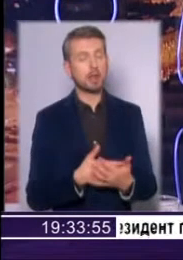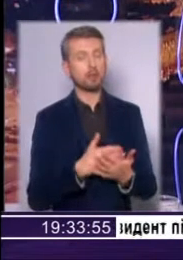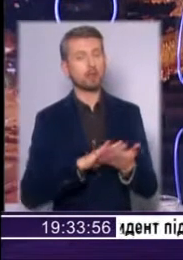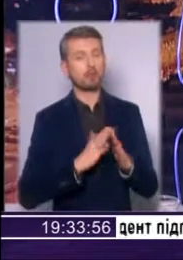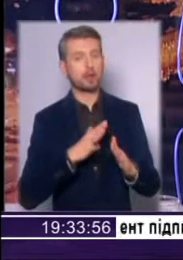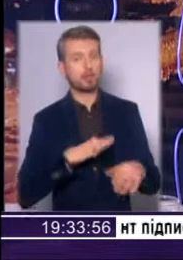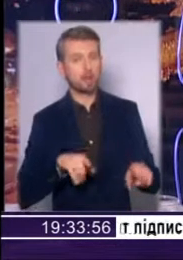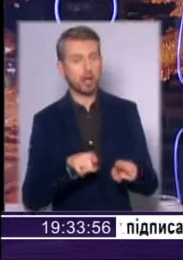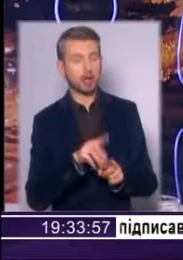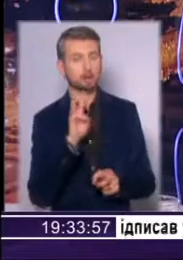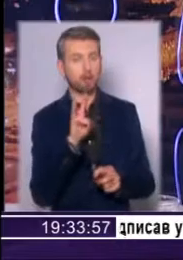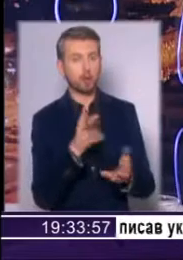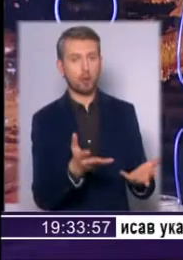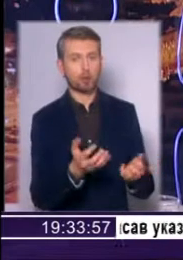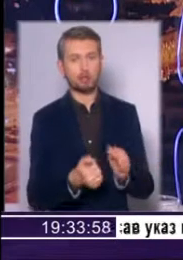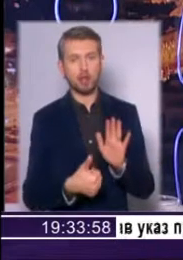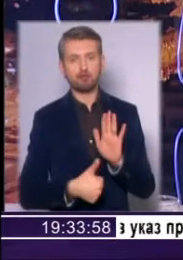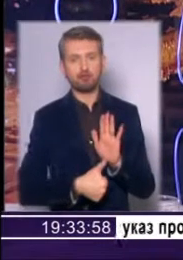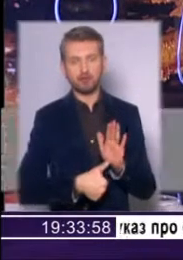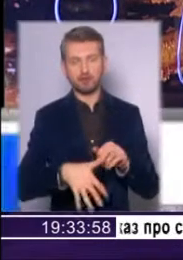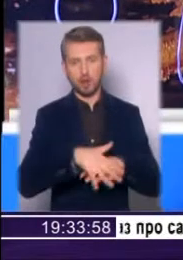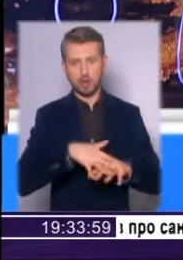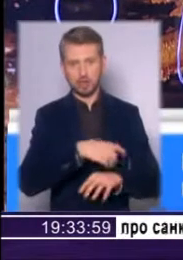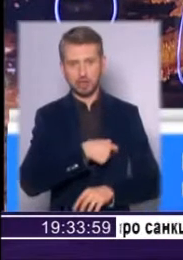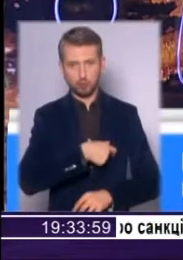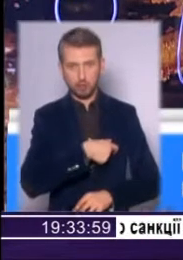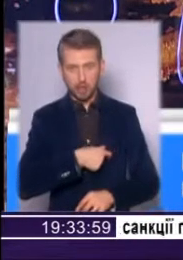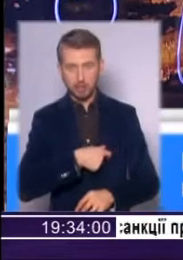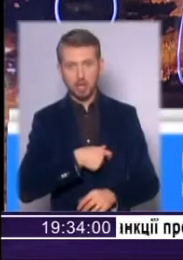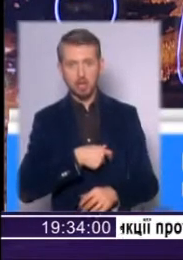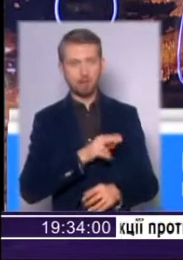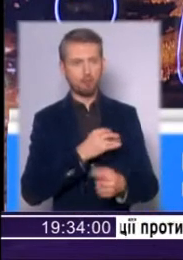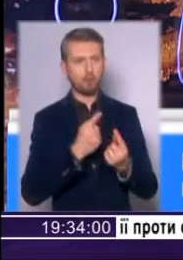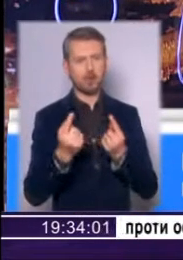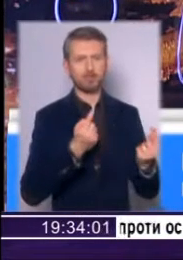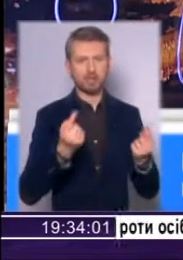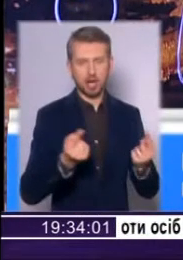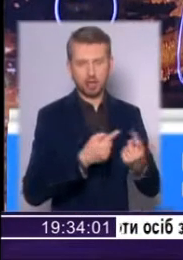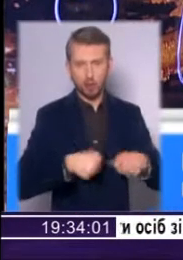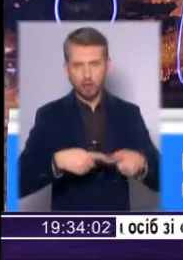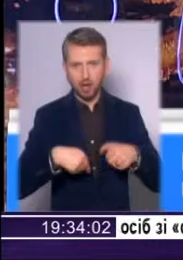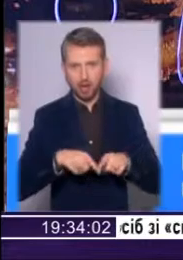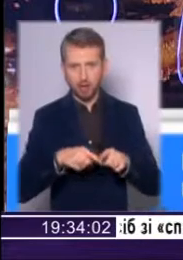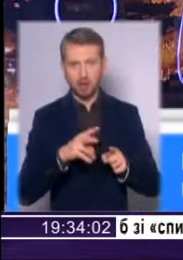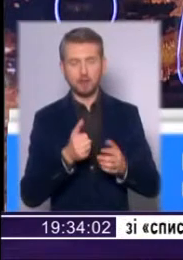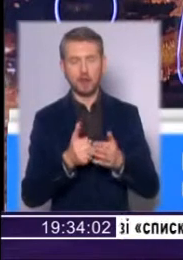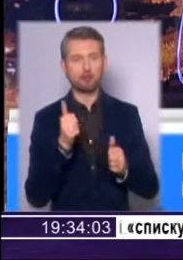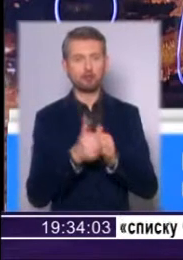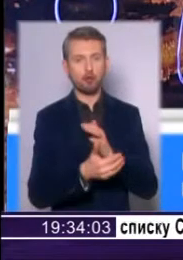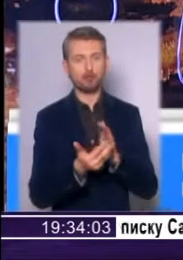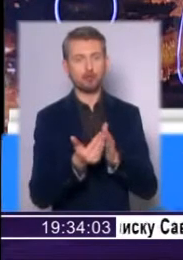була наступна. «Свобода» отримала 6 народних депутатів від помажоритарних округах у парламенті на дочасних парламентських